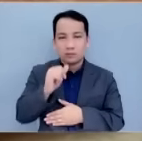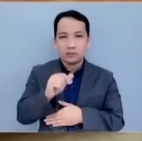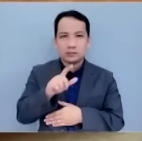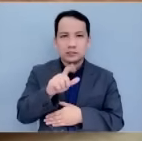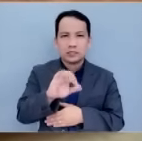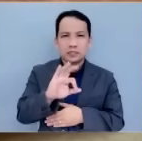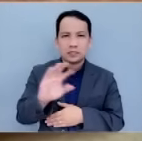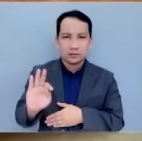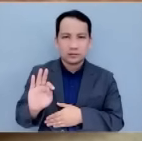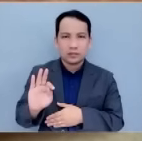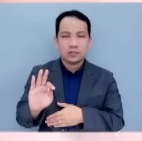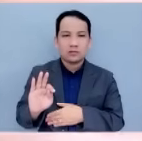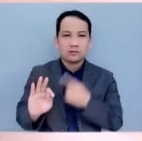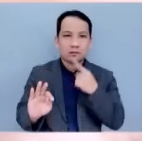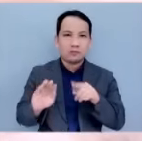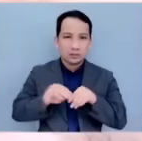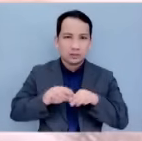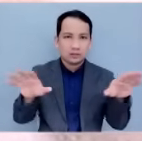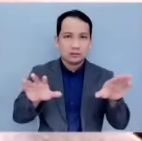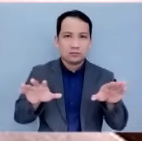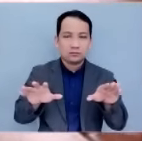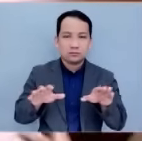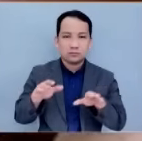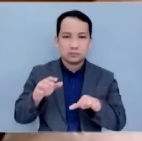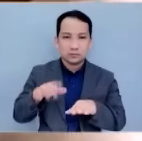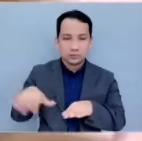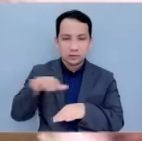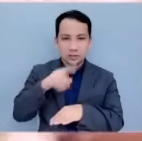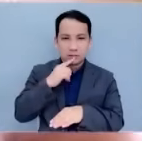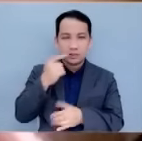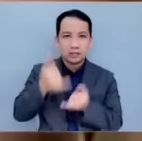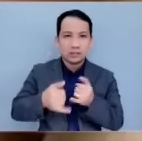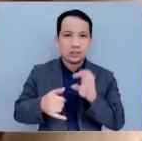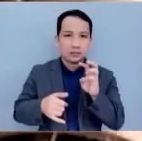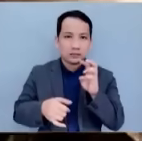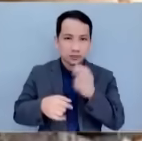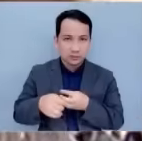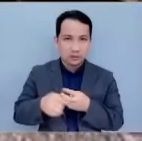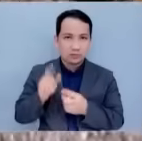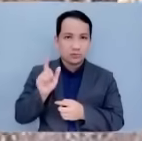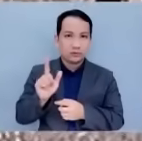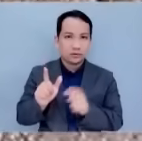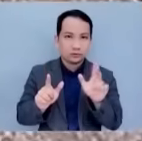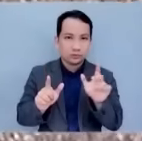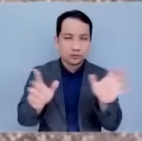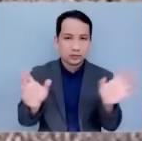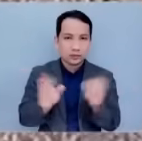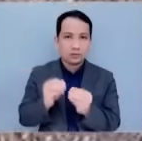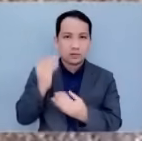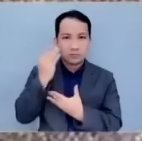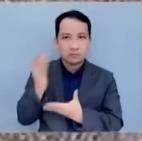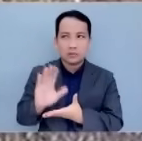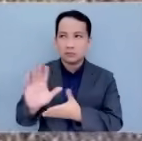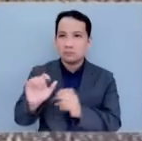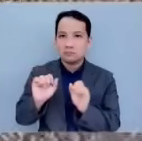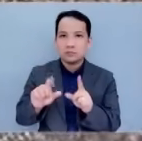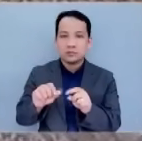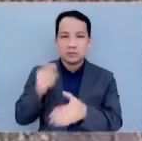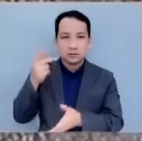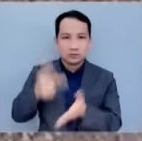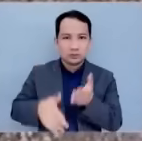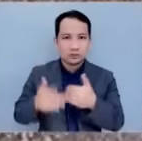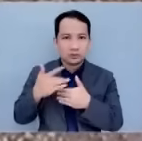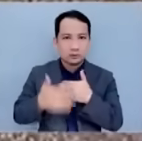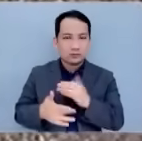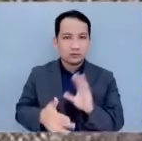Fever. Tinamaan daw kasi ang ilang probinsya sa Luzon sa huling 6 na buwan noong 2023. Kaya maraming nagbenta ng maaga ng mga alagang baboy